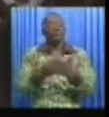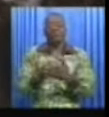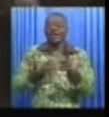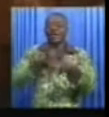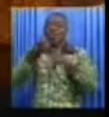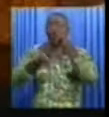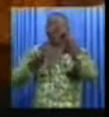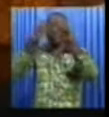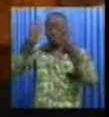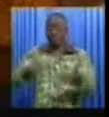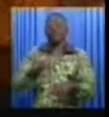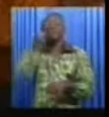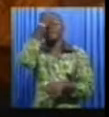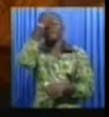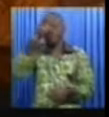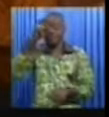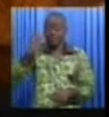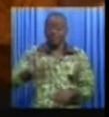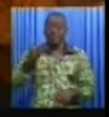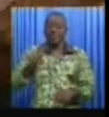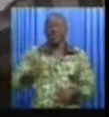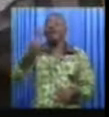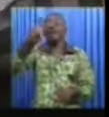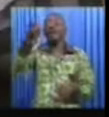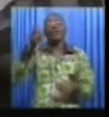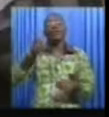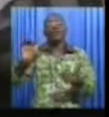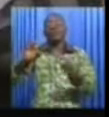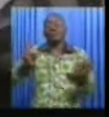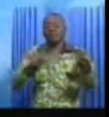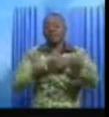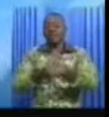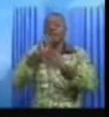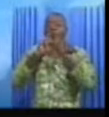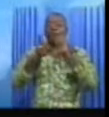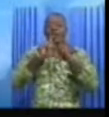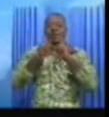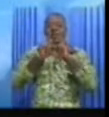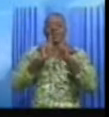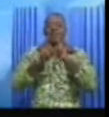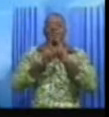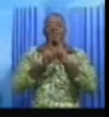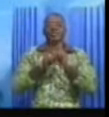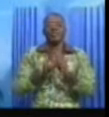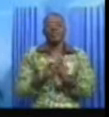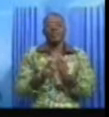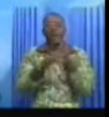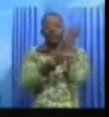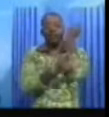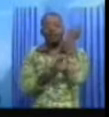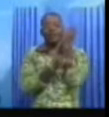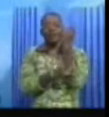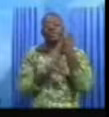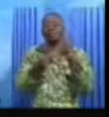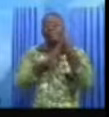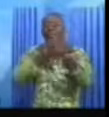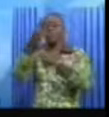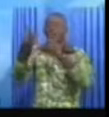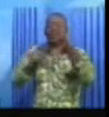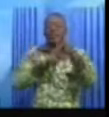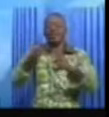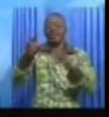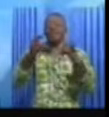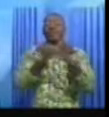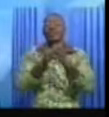puissent comprendre la nécessité de la deuxième chambre parlementaire. À Dédougou, les populations ont